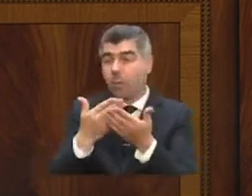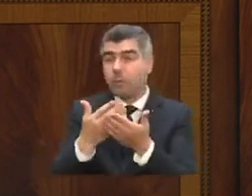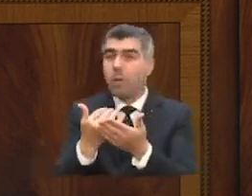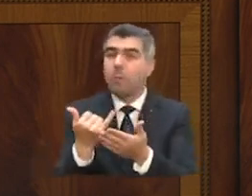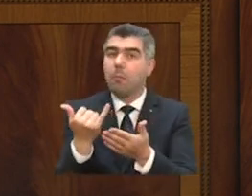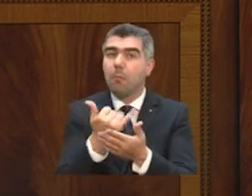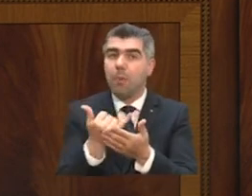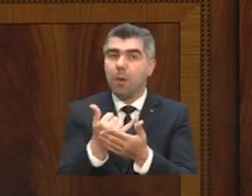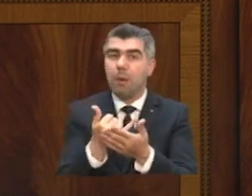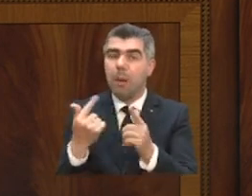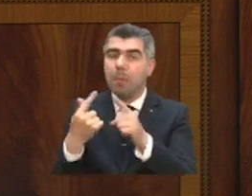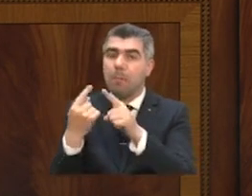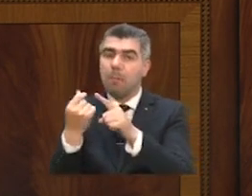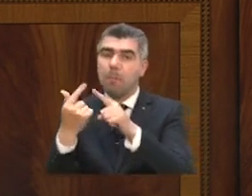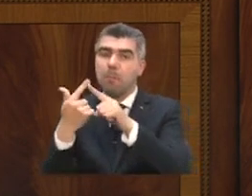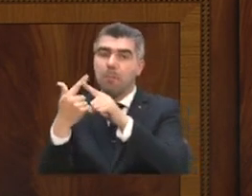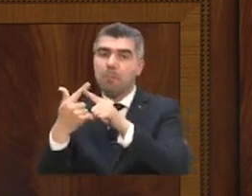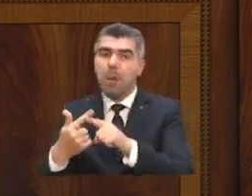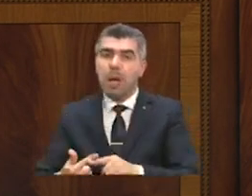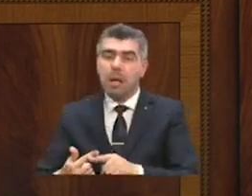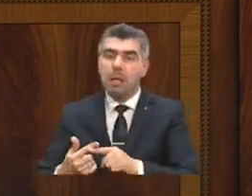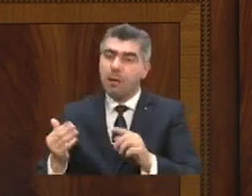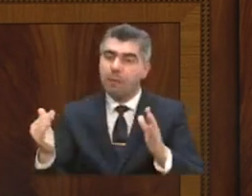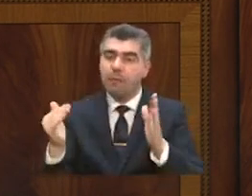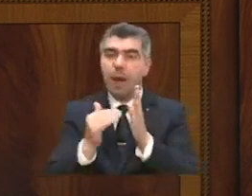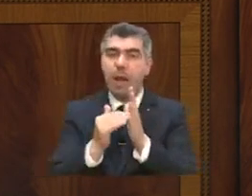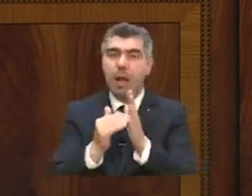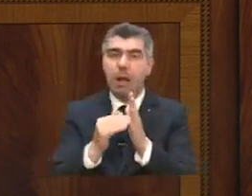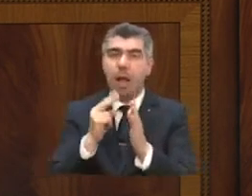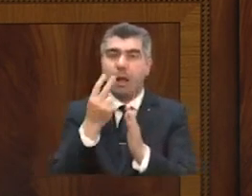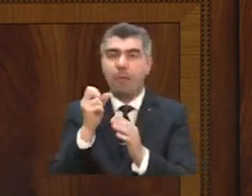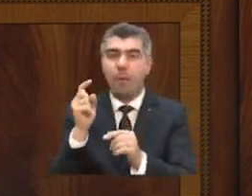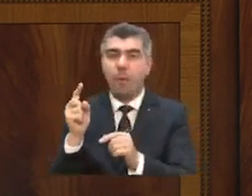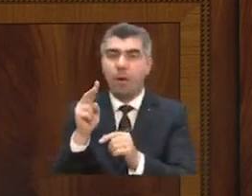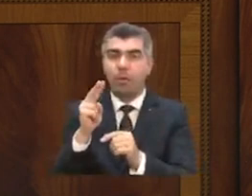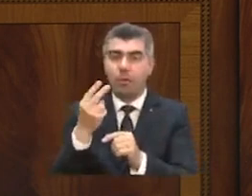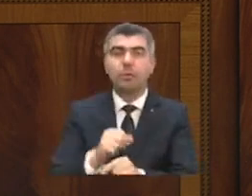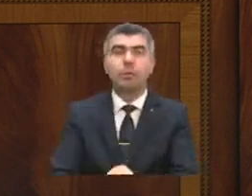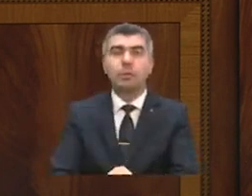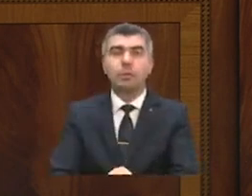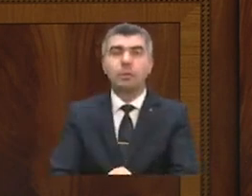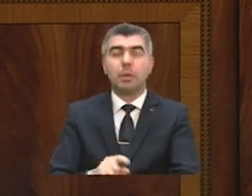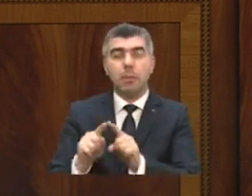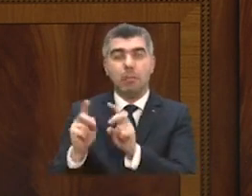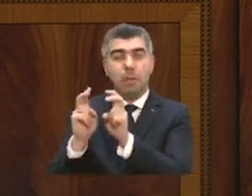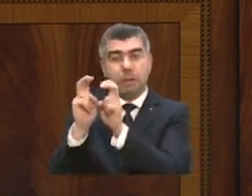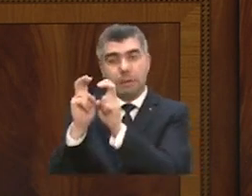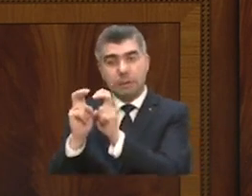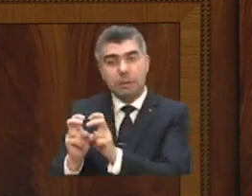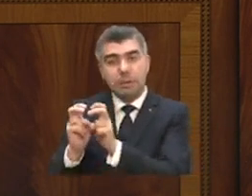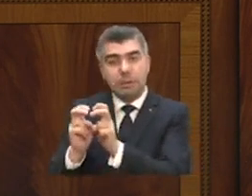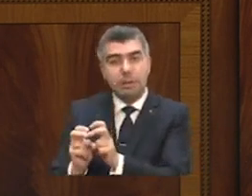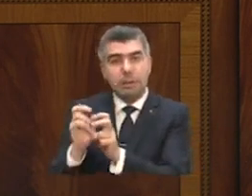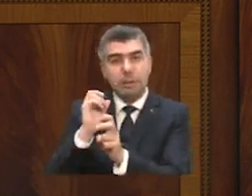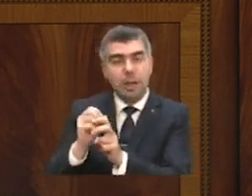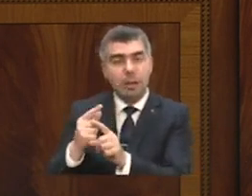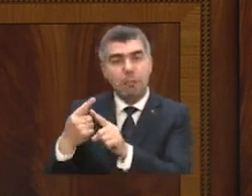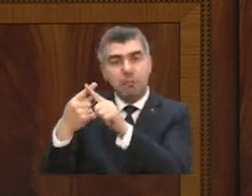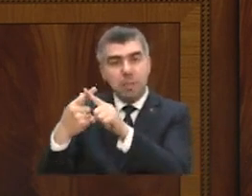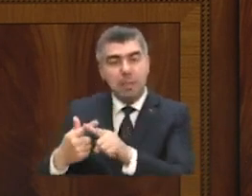لوضعية المالية العمومية نهاية سنة 2021 من تقليص عجز الميزانية